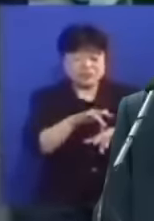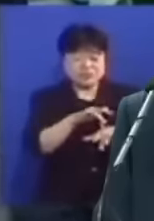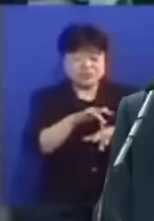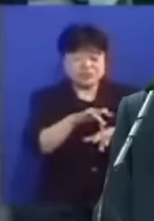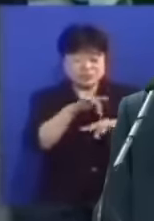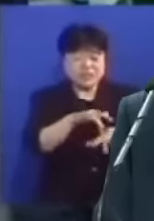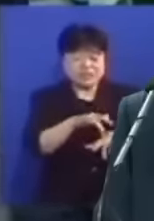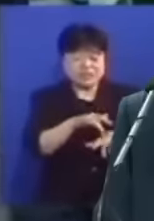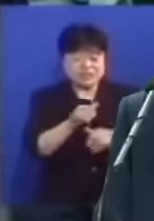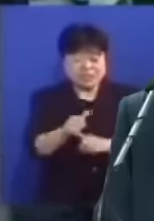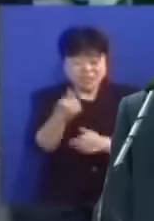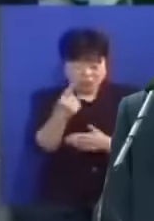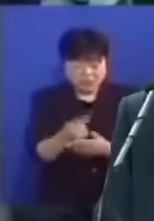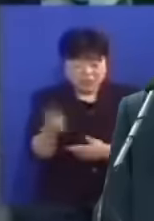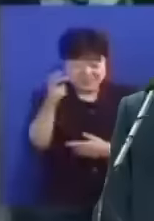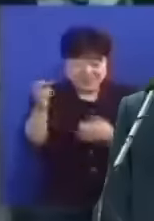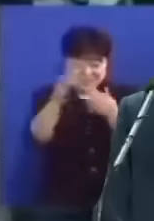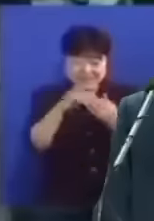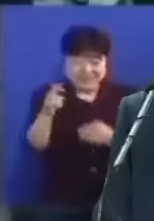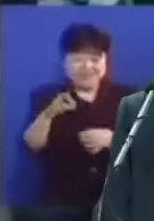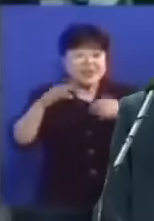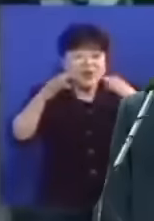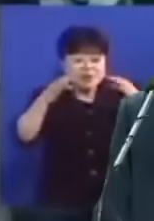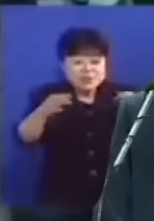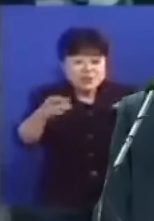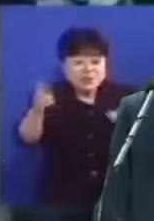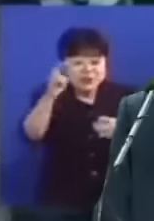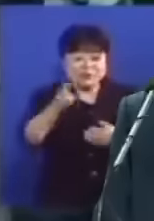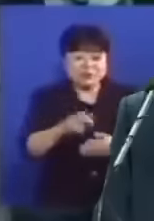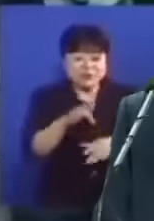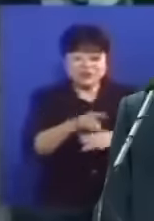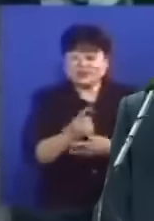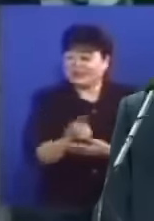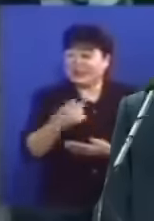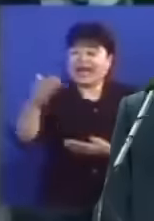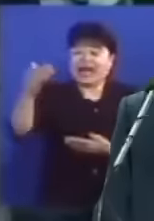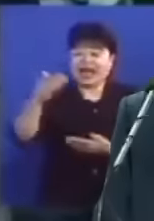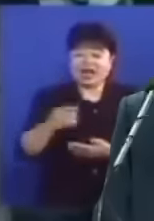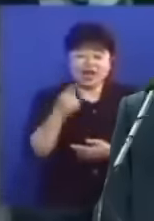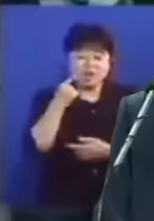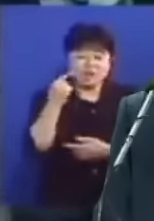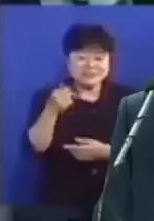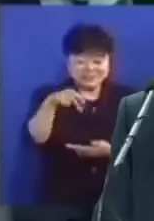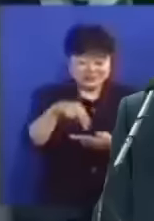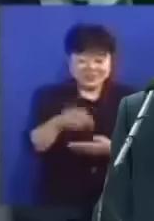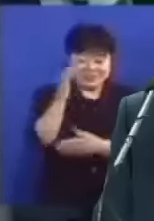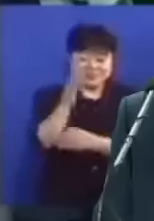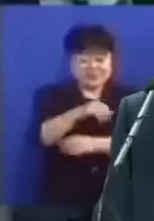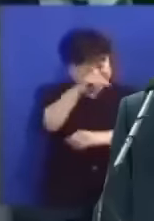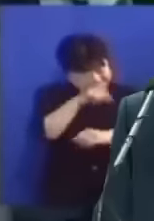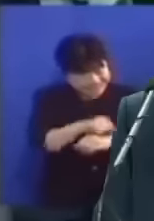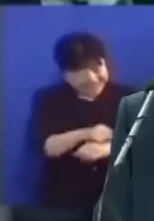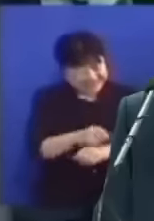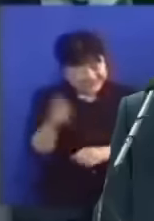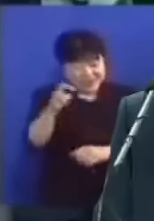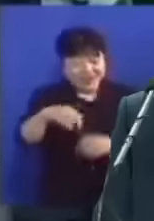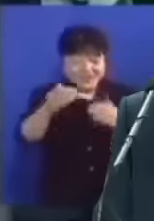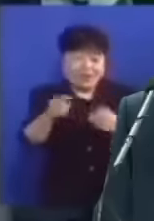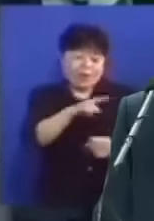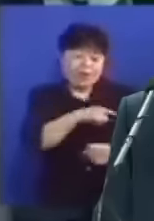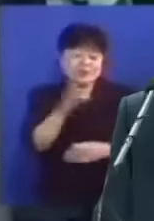않아요. 성가대가 노래하면 다 귀신들 쫓기도 하고 목사님이 강단에 설 때 편안하게 설교하라고 노래하는